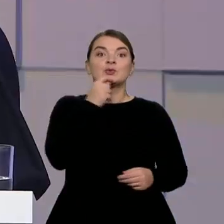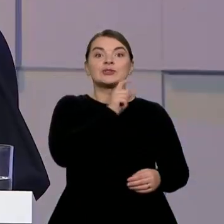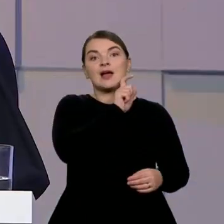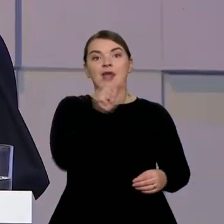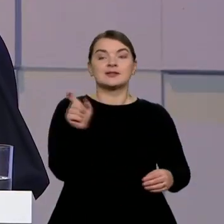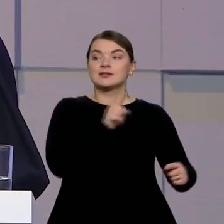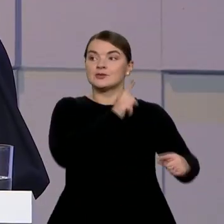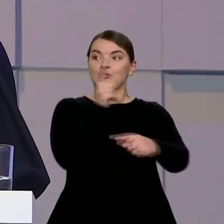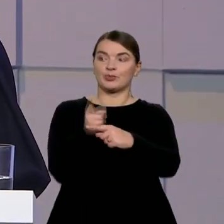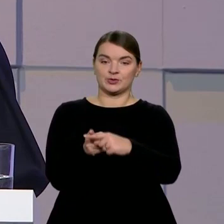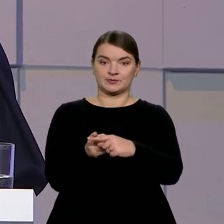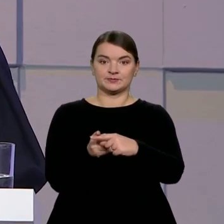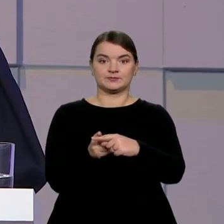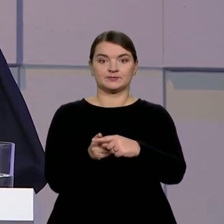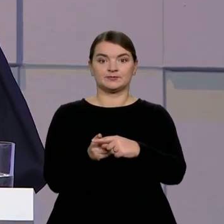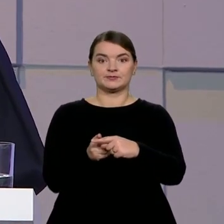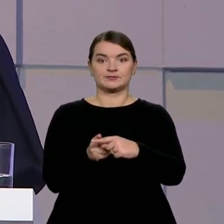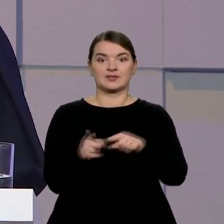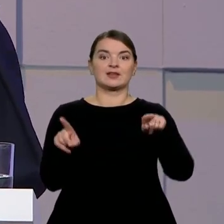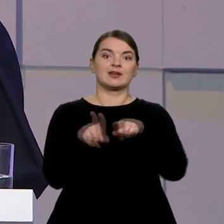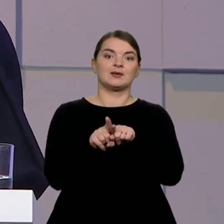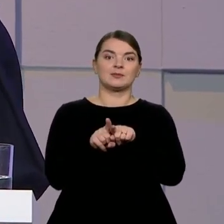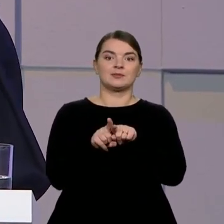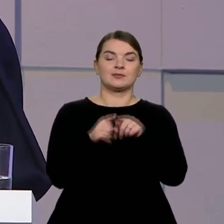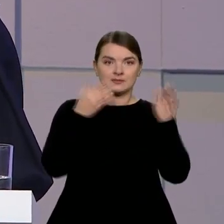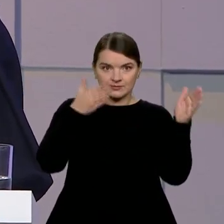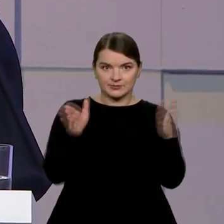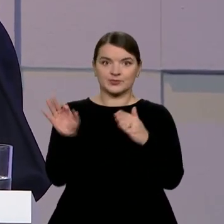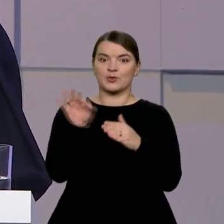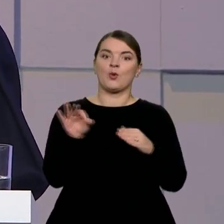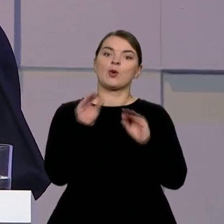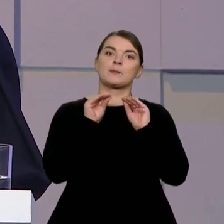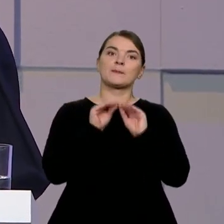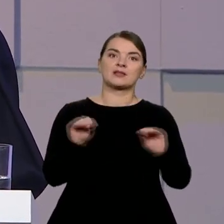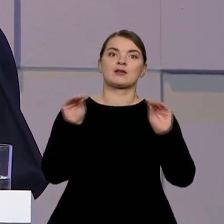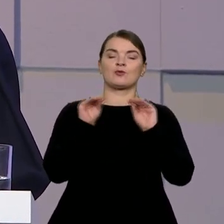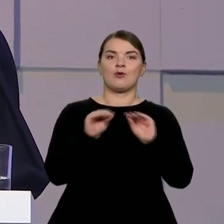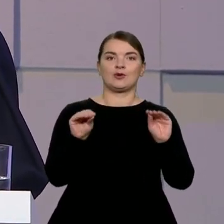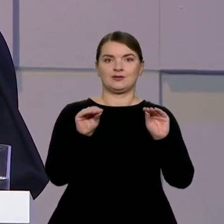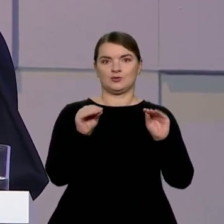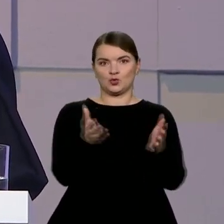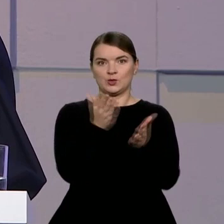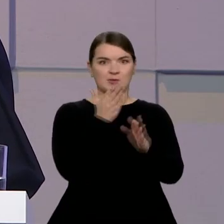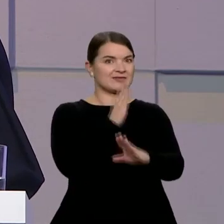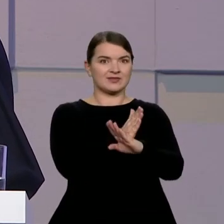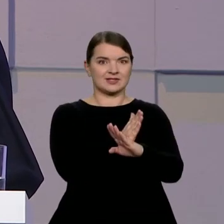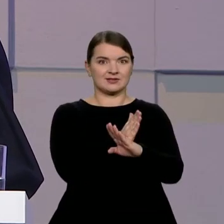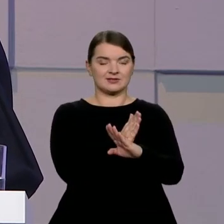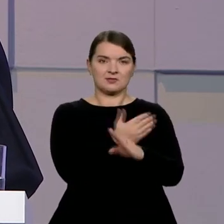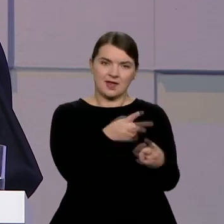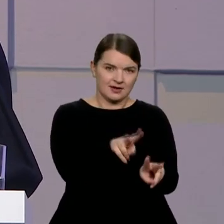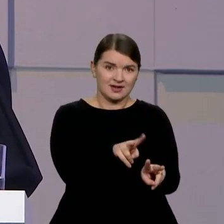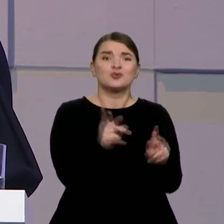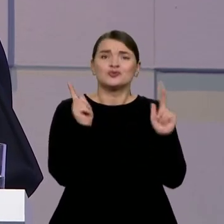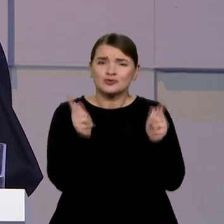vietą, kad na, nereikėtų fokusuotis, kaip kolega sakė, į pedagoginį. Aš manau, kaip tik reikia fokusuotis, nes puikiai žinome,